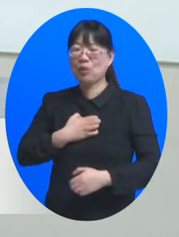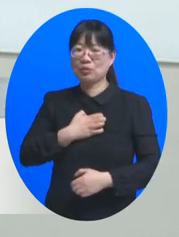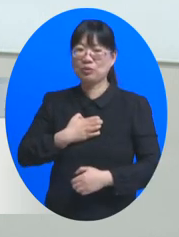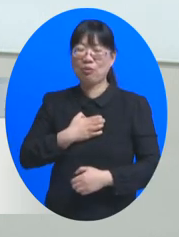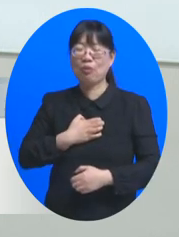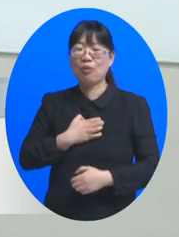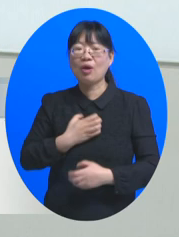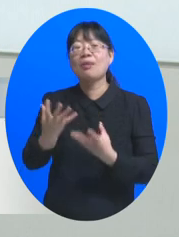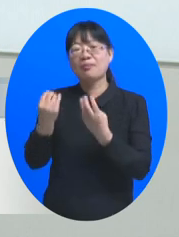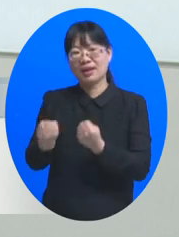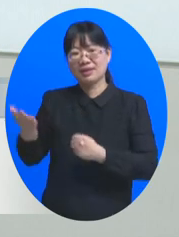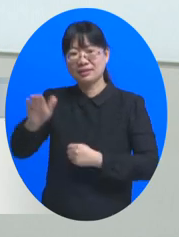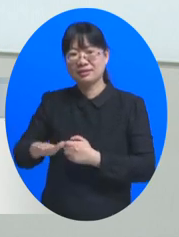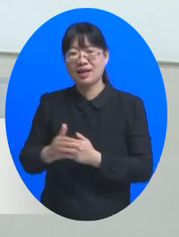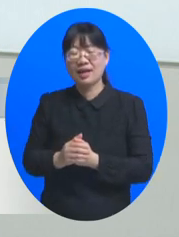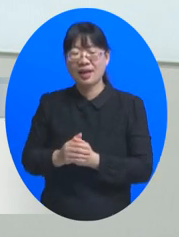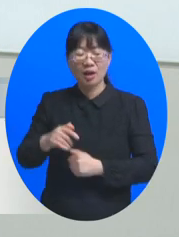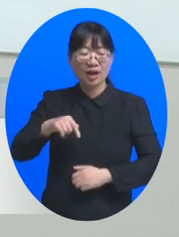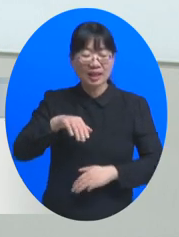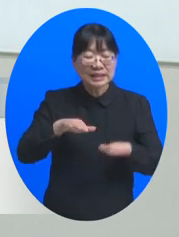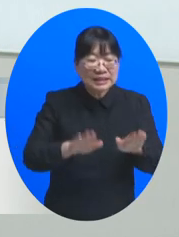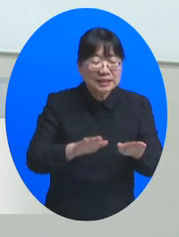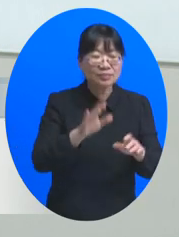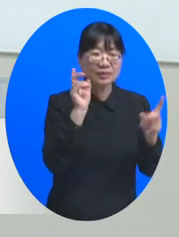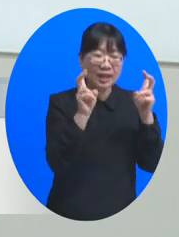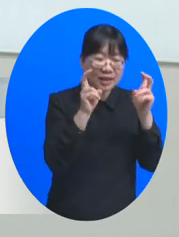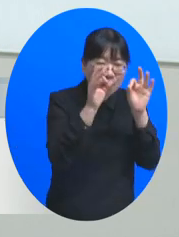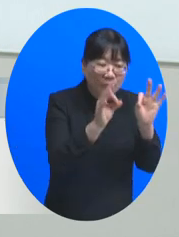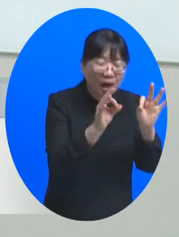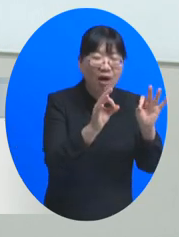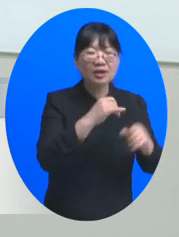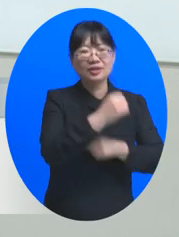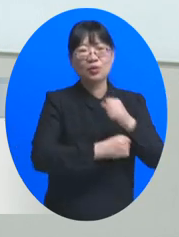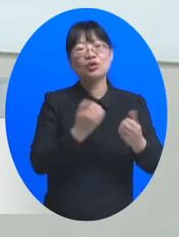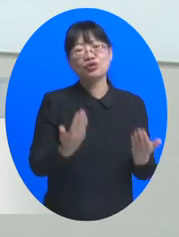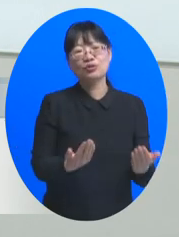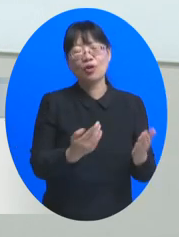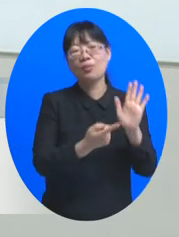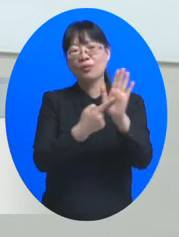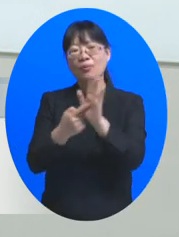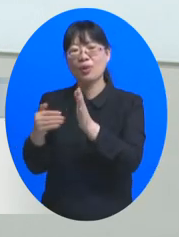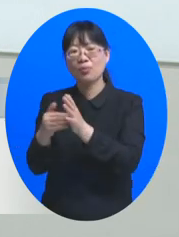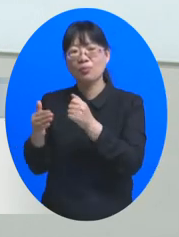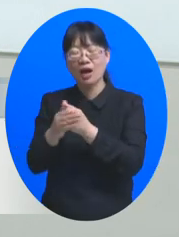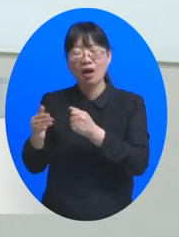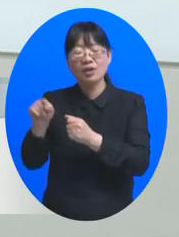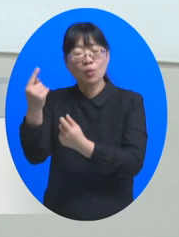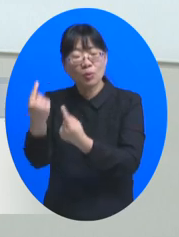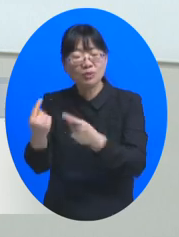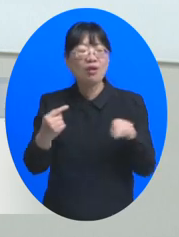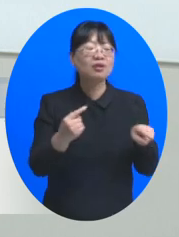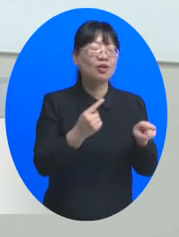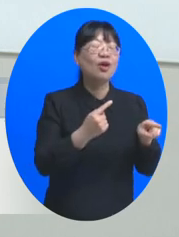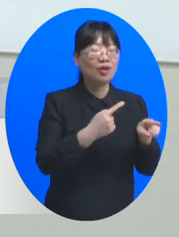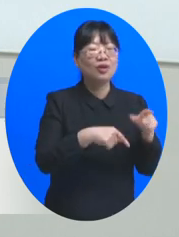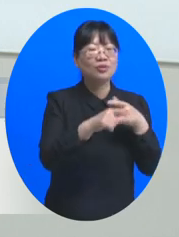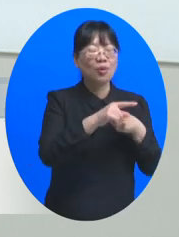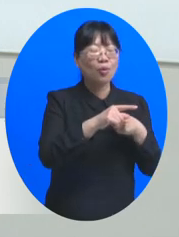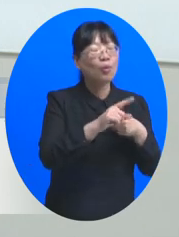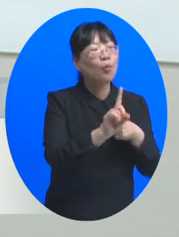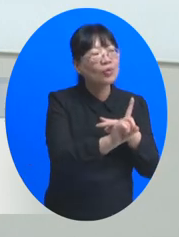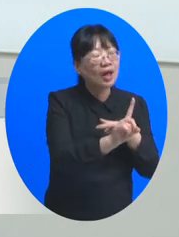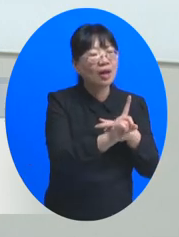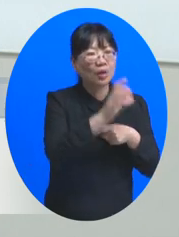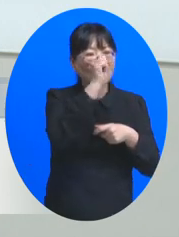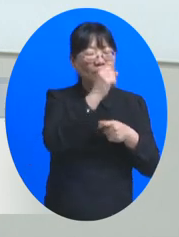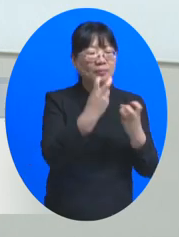되게 많았는데 여기는 좀 자유롭게 그런 걸 권장하고 이거보다 이게 어떻겠니라고 더 좋은 방안을 제시해주고